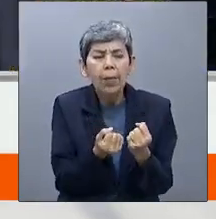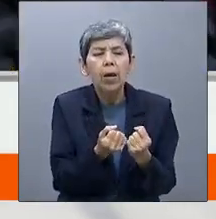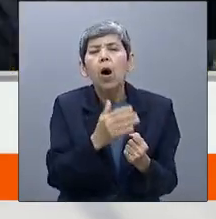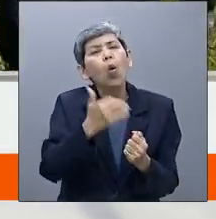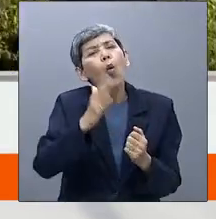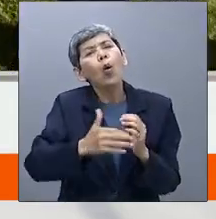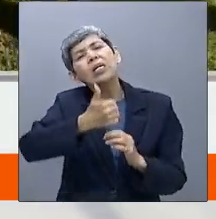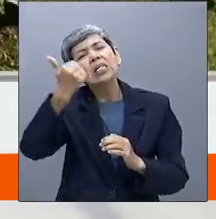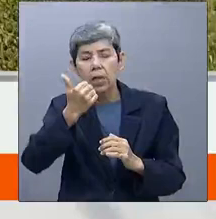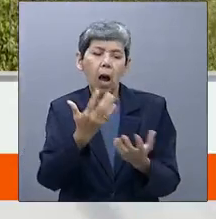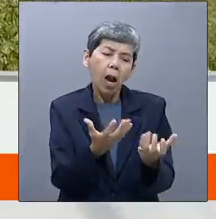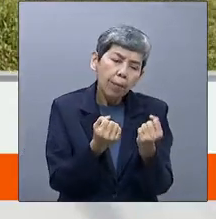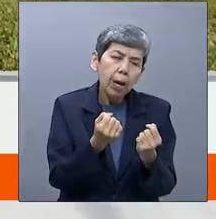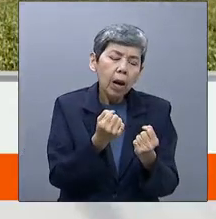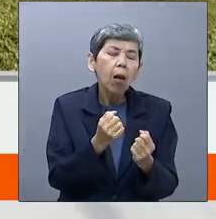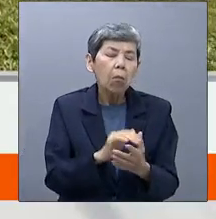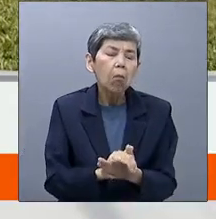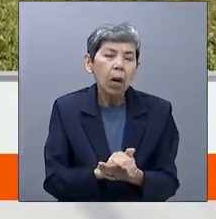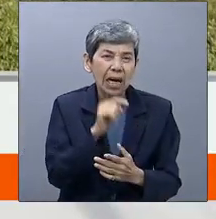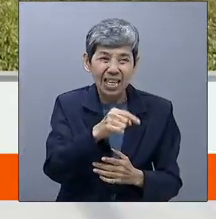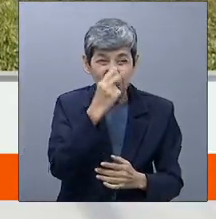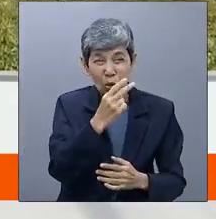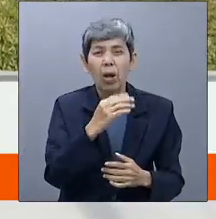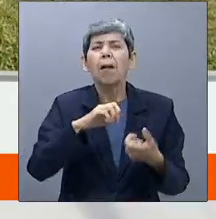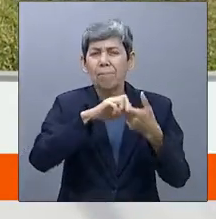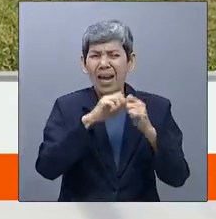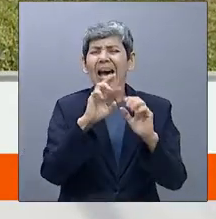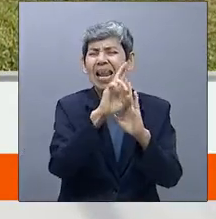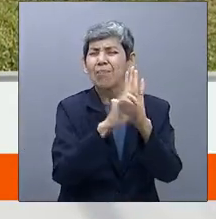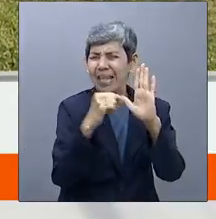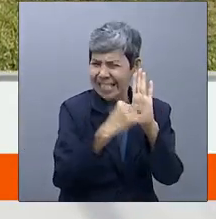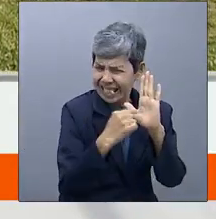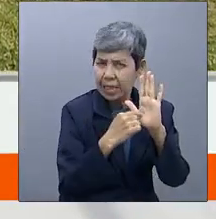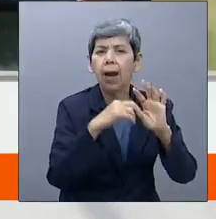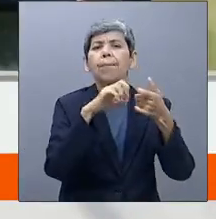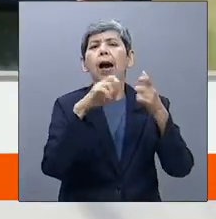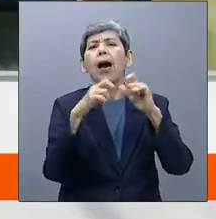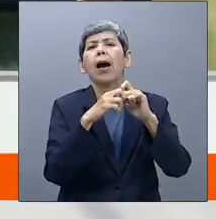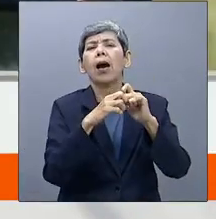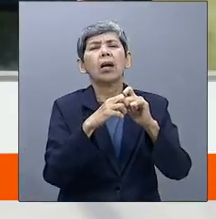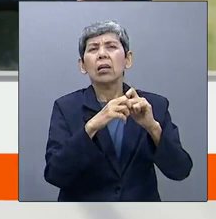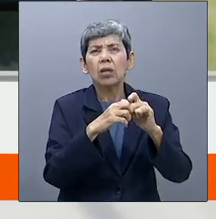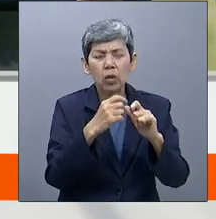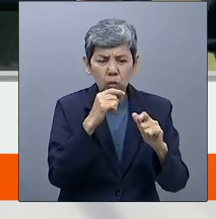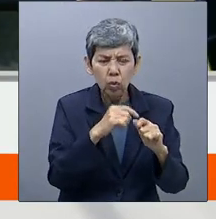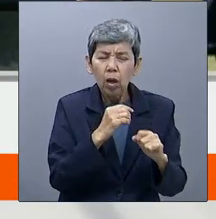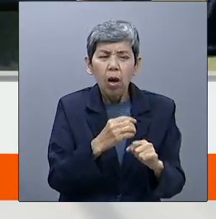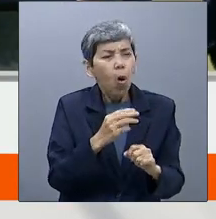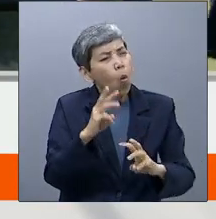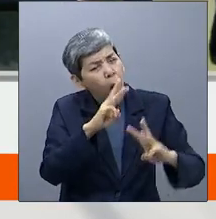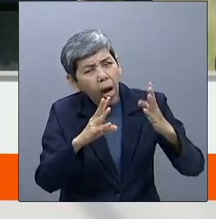าเนี่ยนะเนี่ยด้วยความที่มันเป็นช่องว่างว่าให้เฉพาะทางได้แต่ความจริงมันไม่เฉพาะทางก็เลย